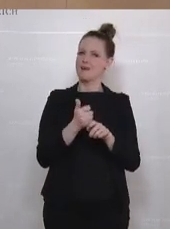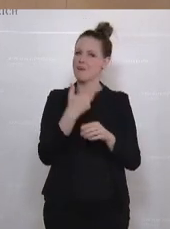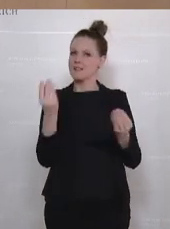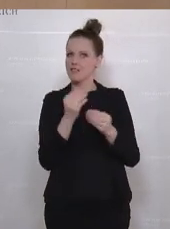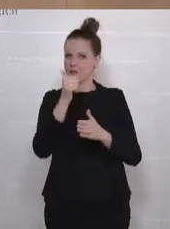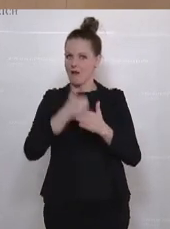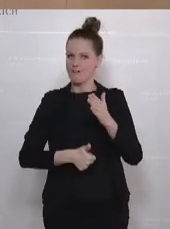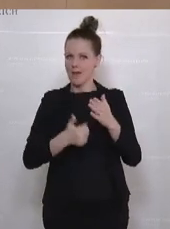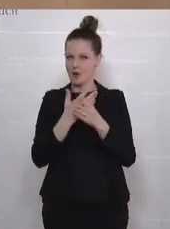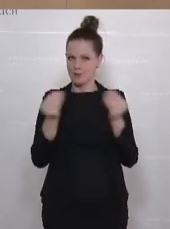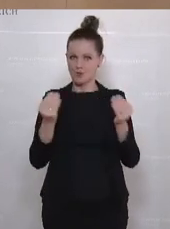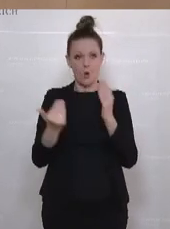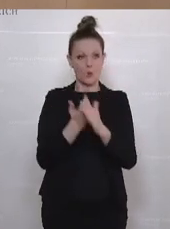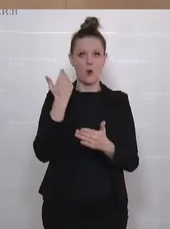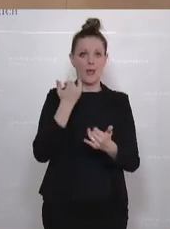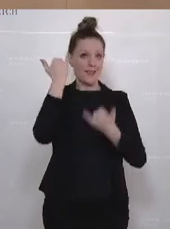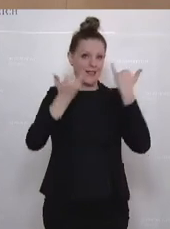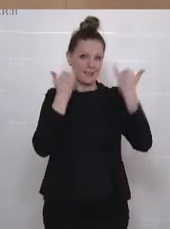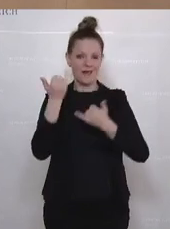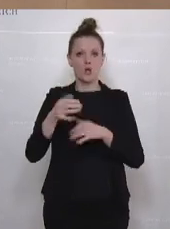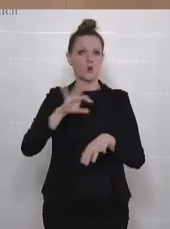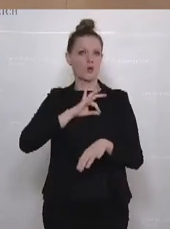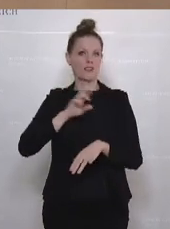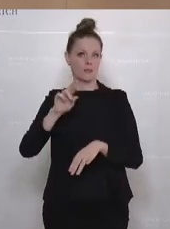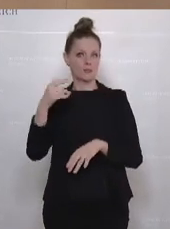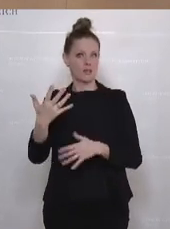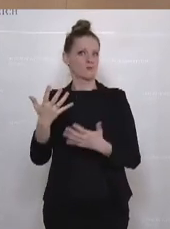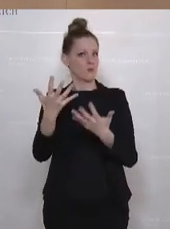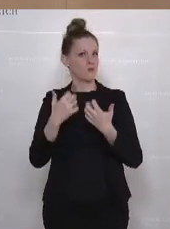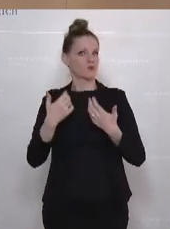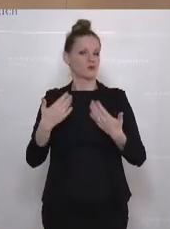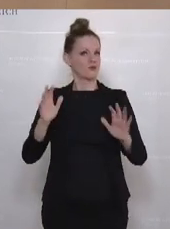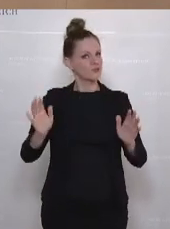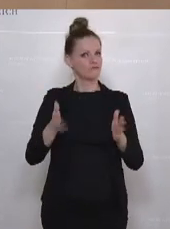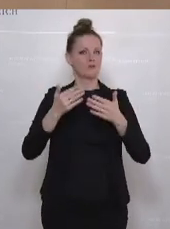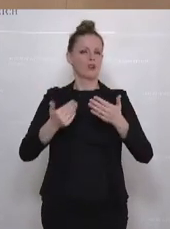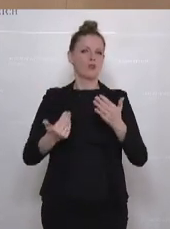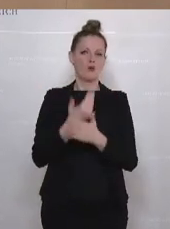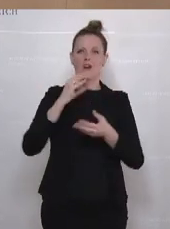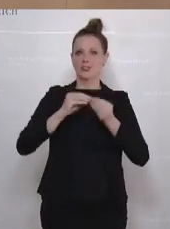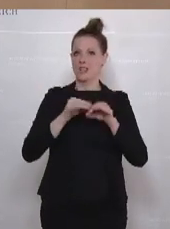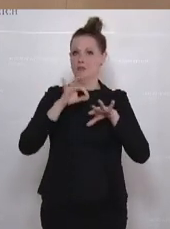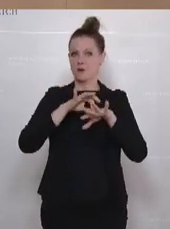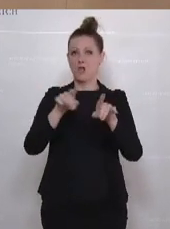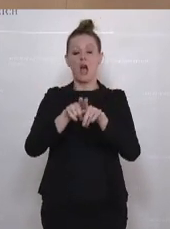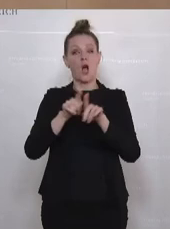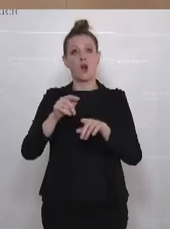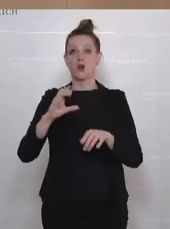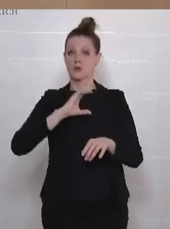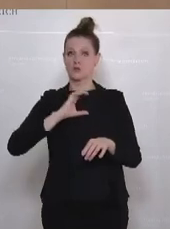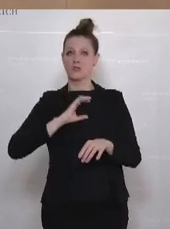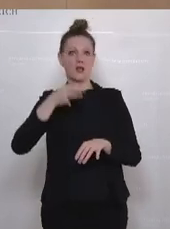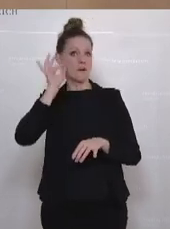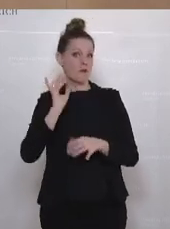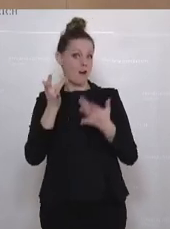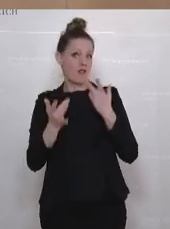zu schlagen, neue Ideen, wie Kollege Reimann sich das wünscht, neuen Schwung durch eine neue Geschäftsführung und endlich die Chance, auch einmal eine Frau in